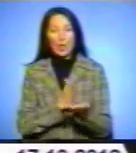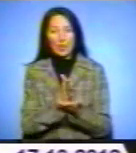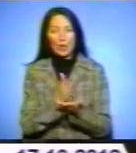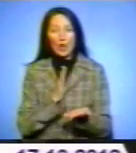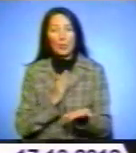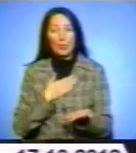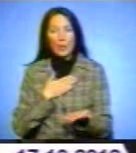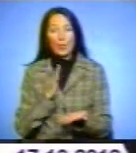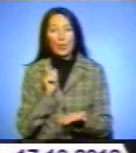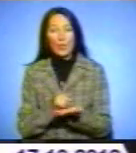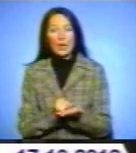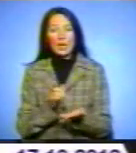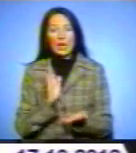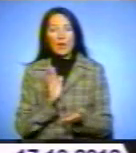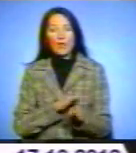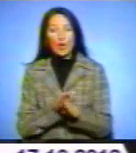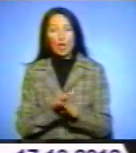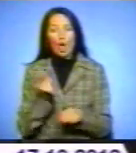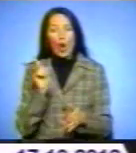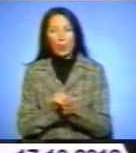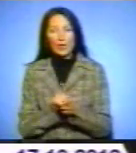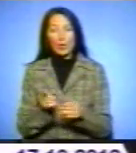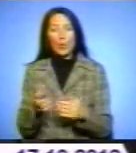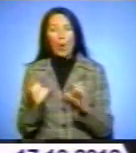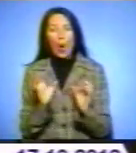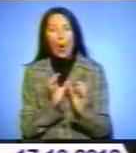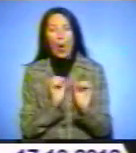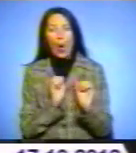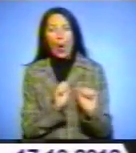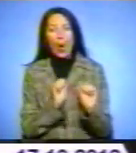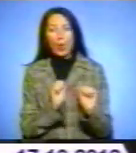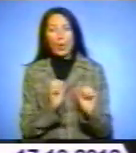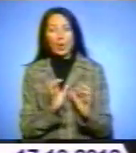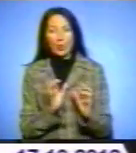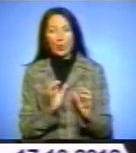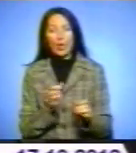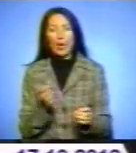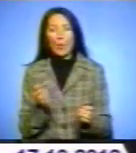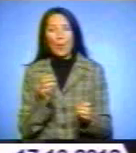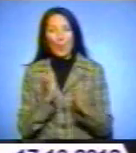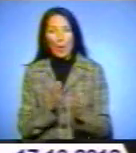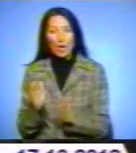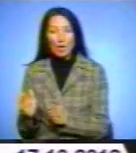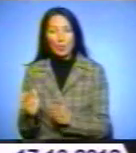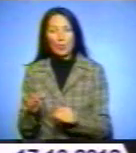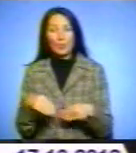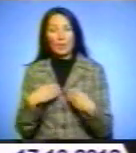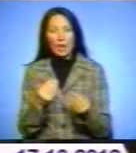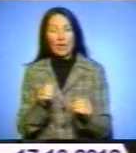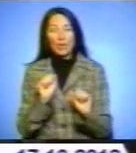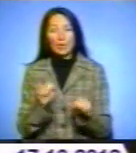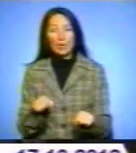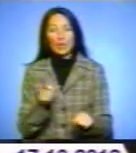обов'язок по охороні громадського порядку, надати можливість громадянам вільно виявити